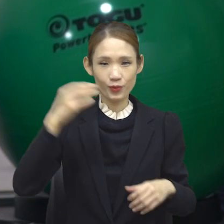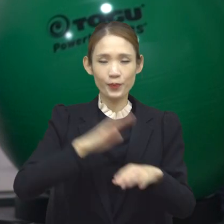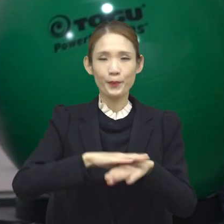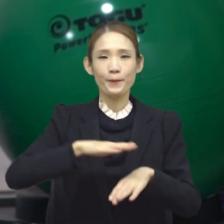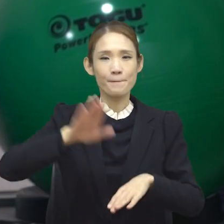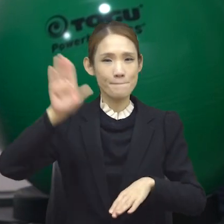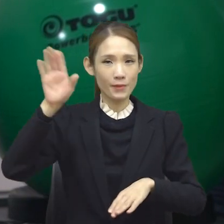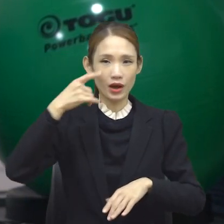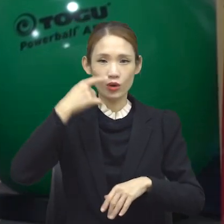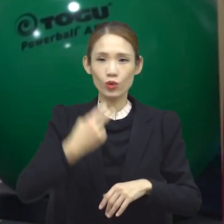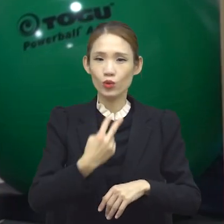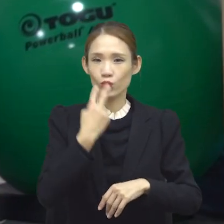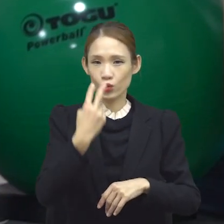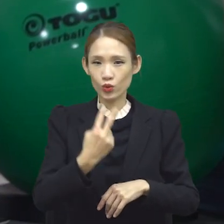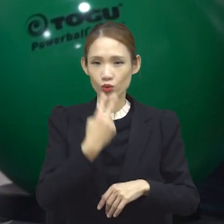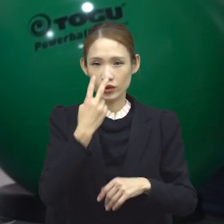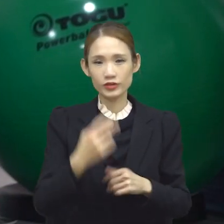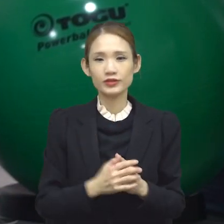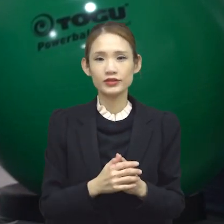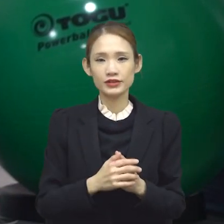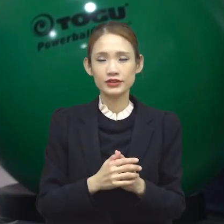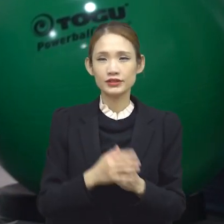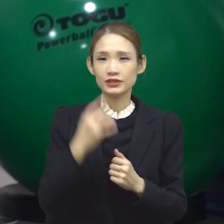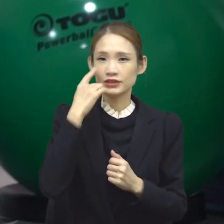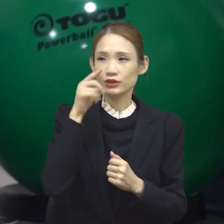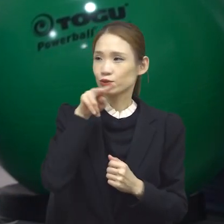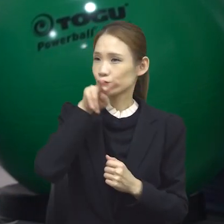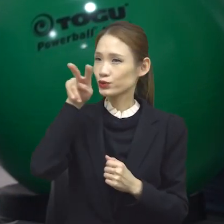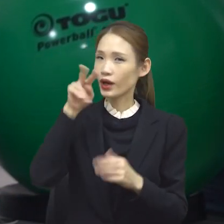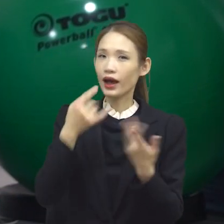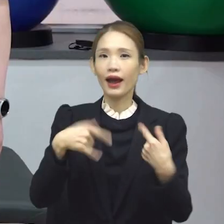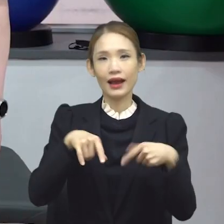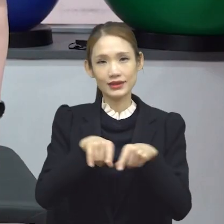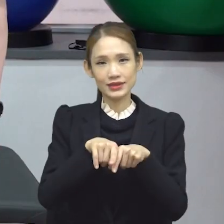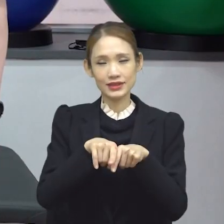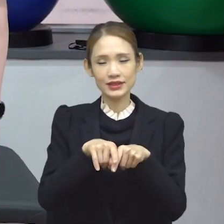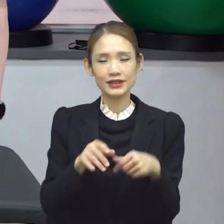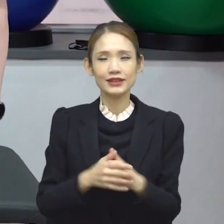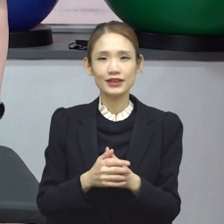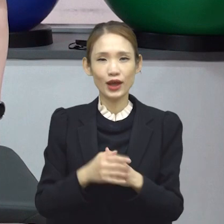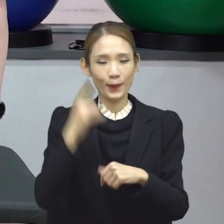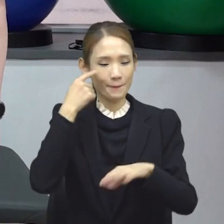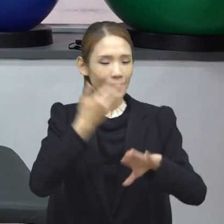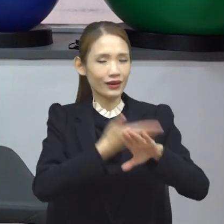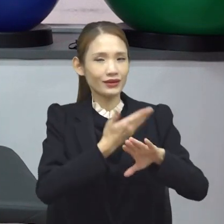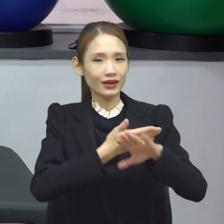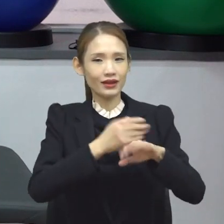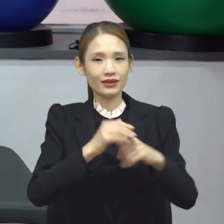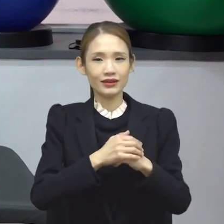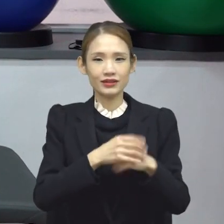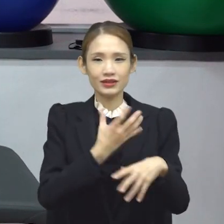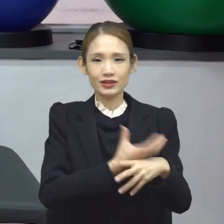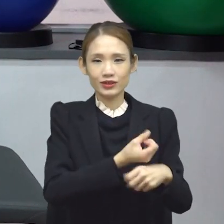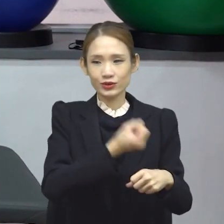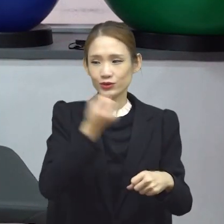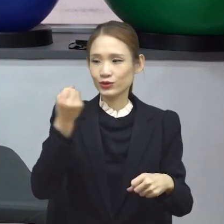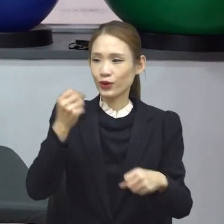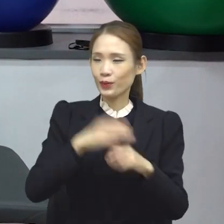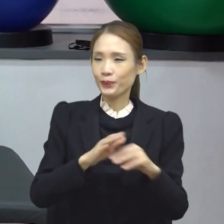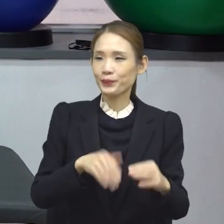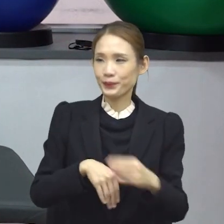쭉 뽑고 오. 하고 시각도 같이 이렇게 움직이면 좋아요. 오. 반대도 한번 해볼까요? 그렇죠. 칼을